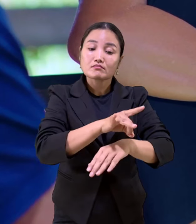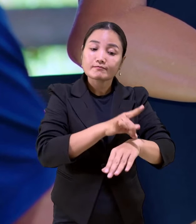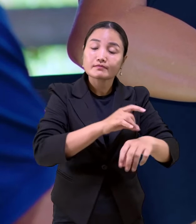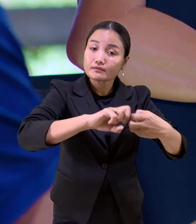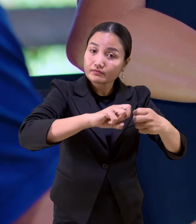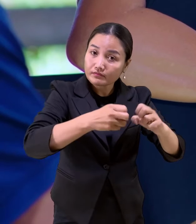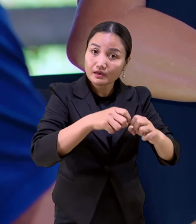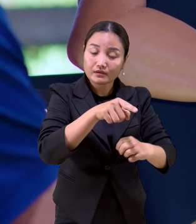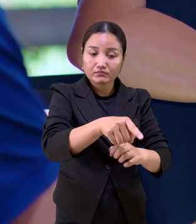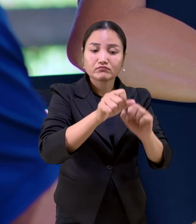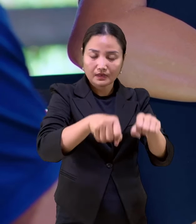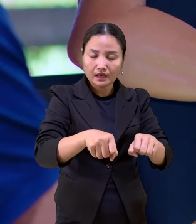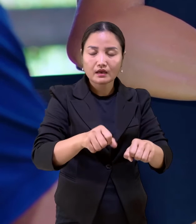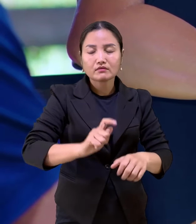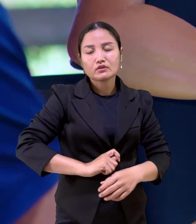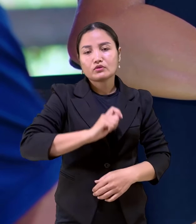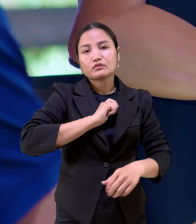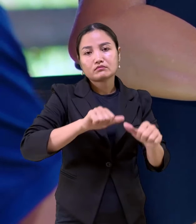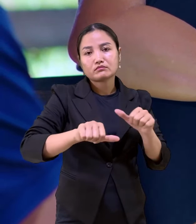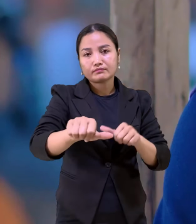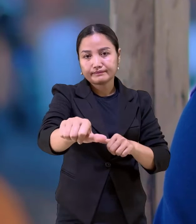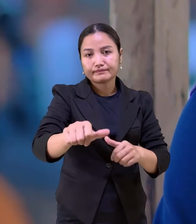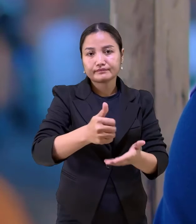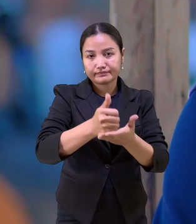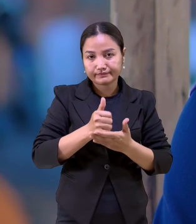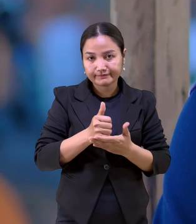อร์เป็นเมียนปัญหาไอ้กรอนหนึ่งเมียนตีเปิ้ง